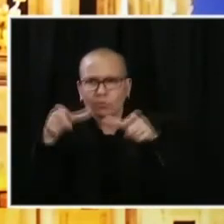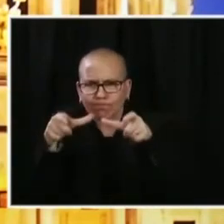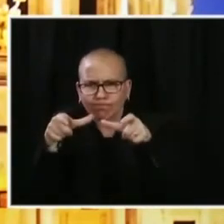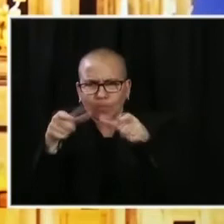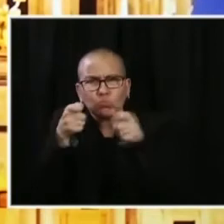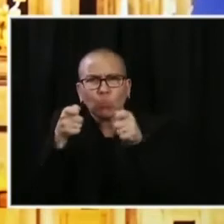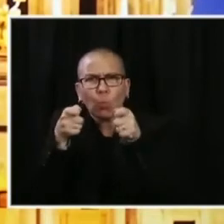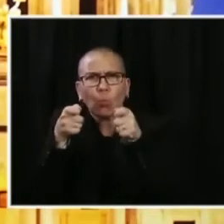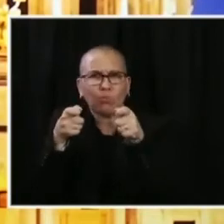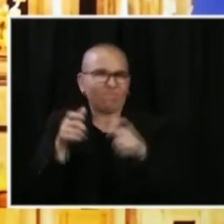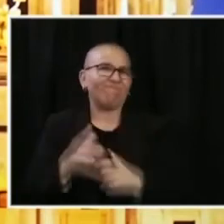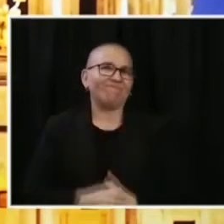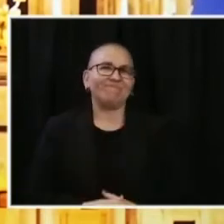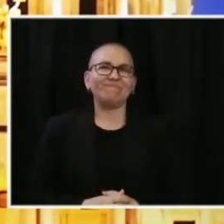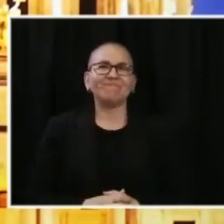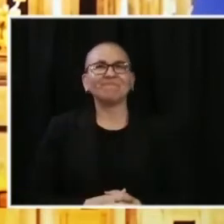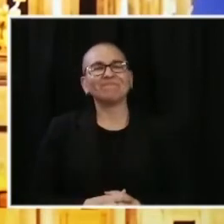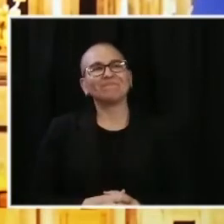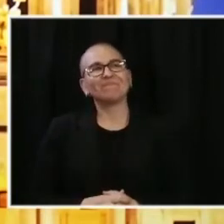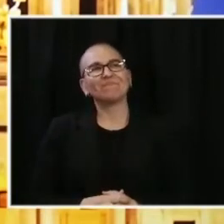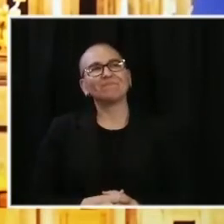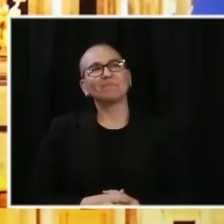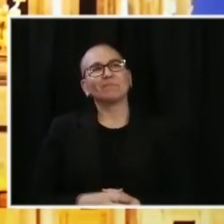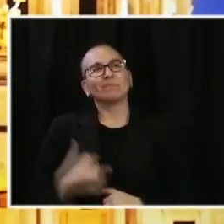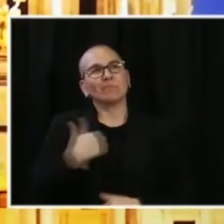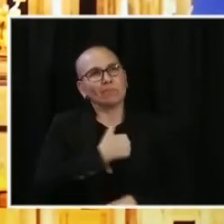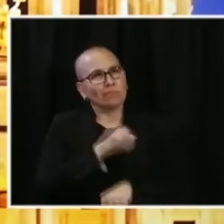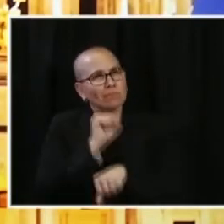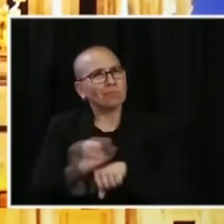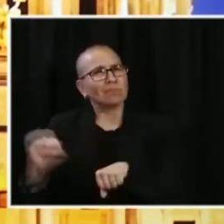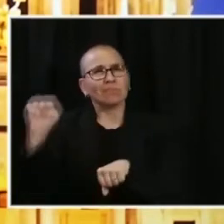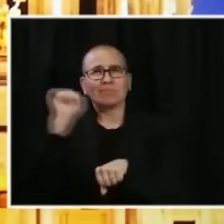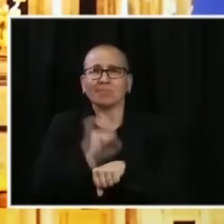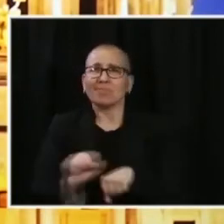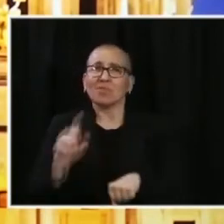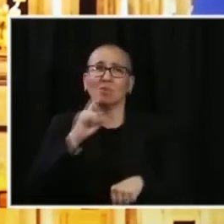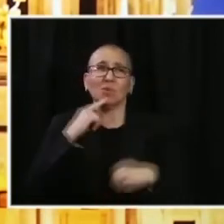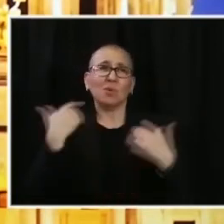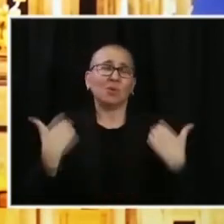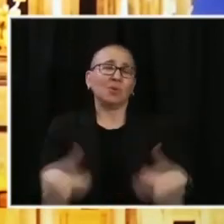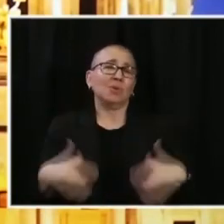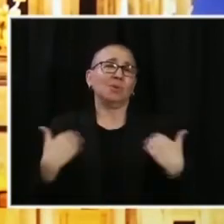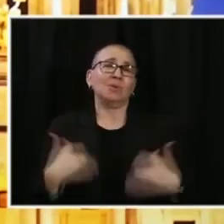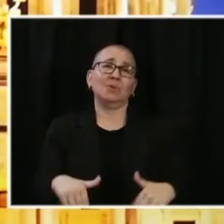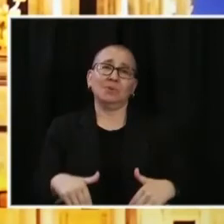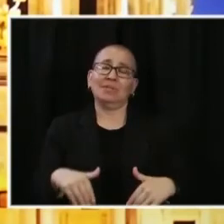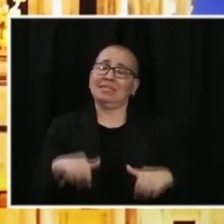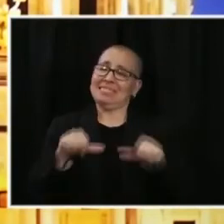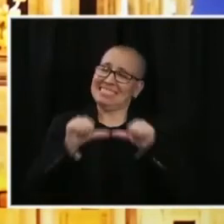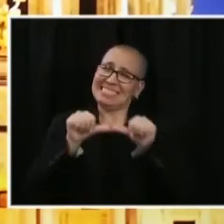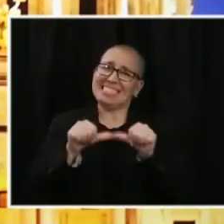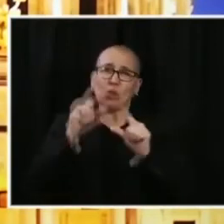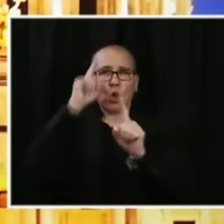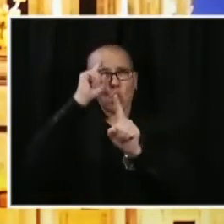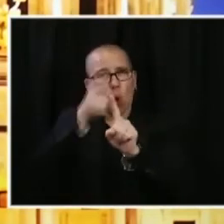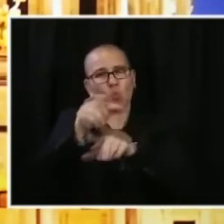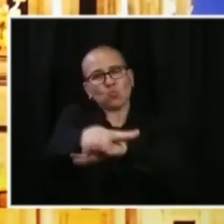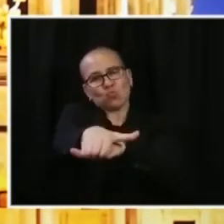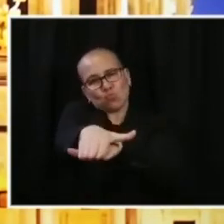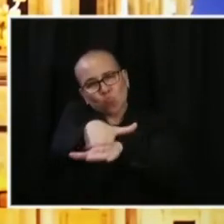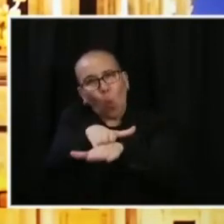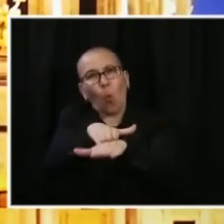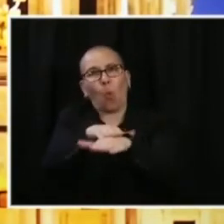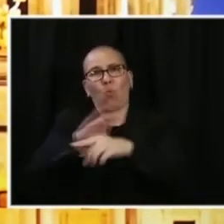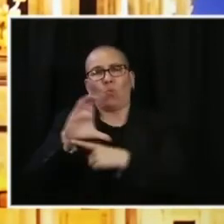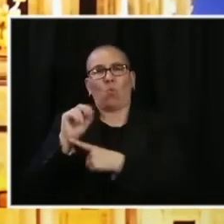chơi uống cay lậu tớ nhà này cho nên giờ kỳ mò hẳn đùa tớ sẽ biết môn đâu giờ hầu là bây giờ tao cả uo bây giờ chơi ở tàu uo